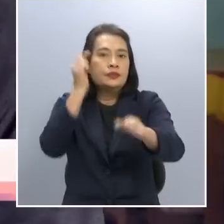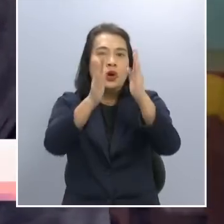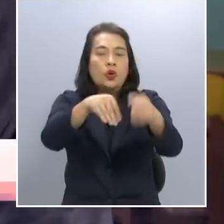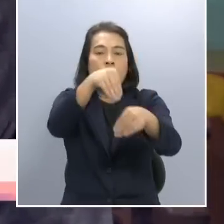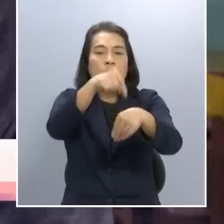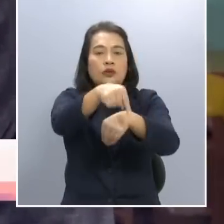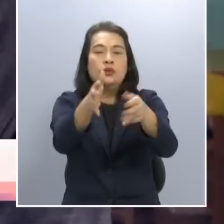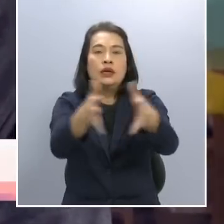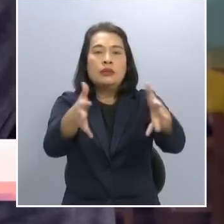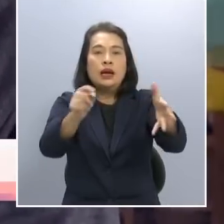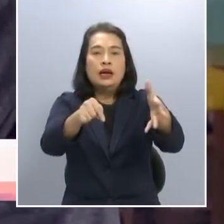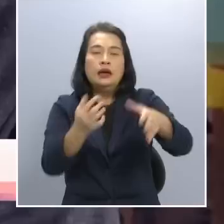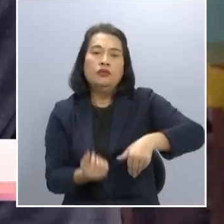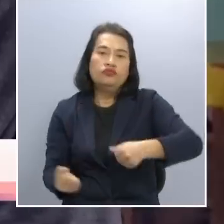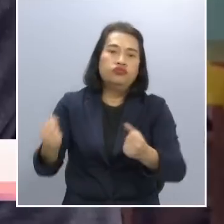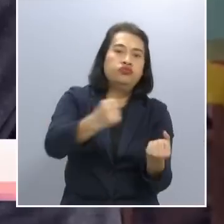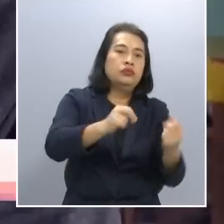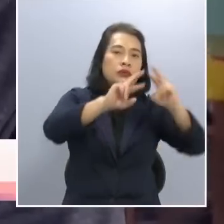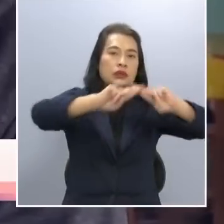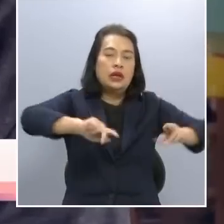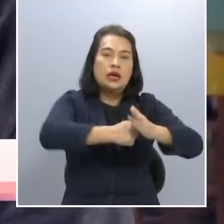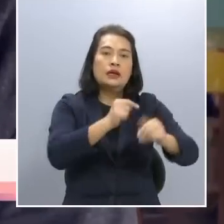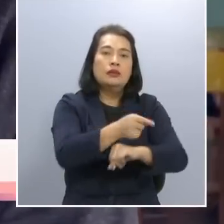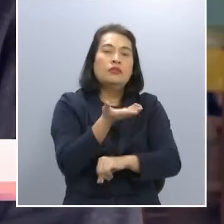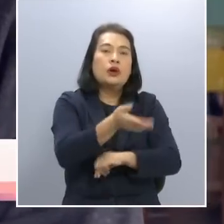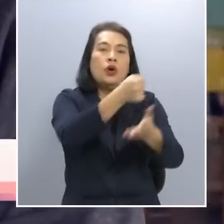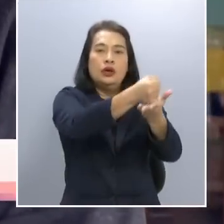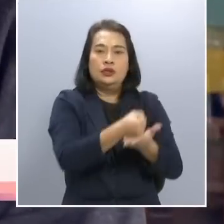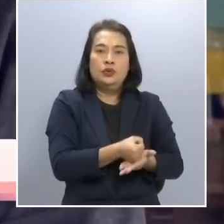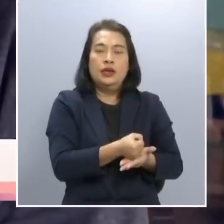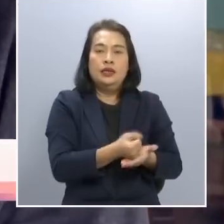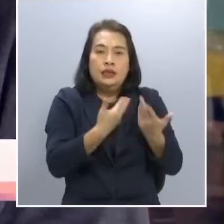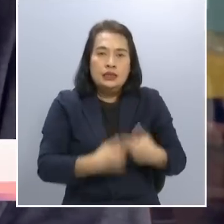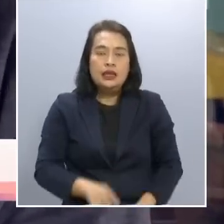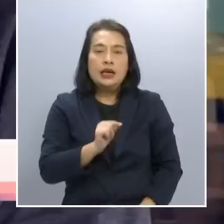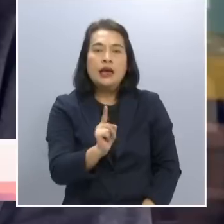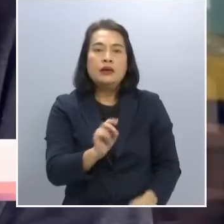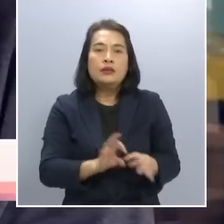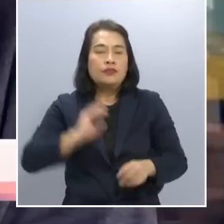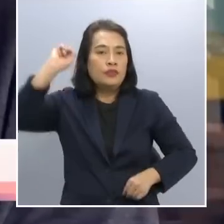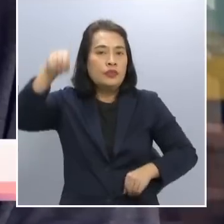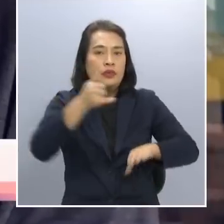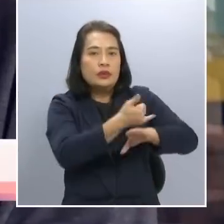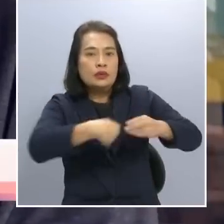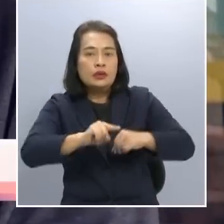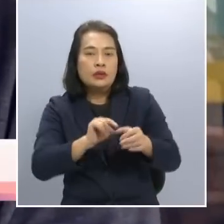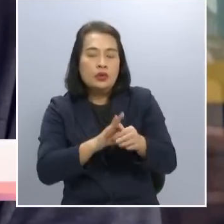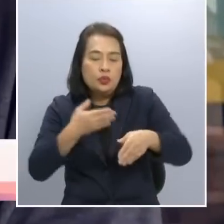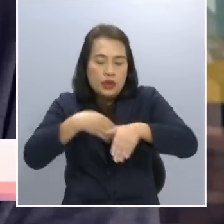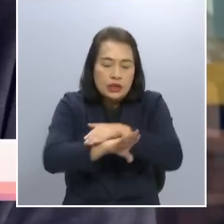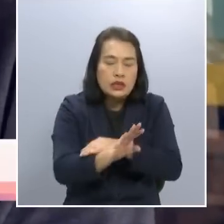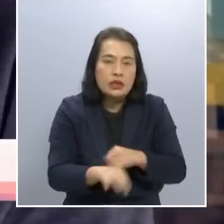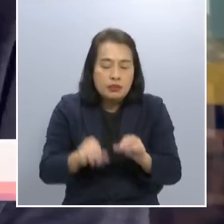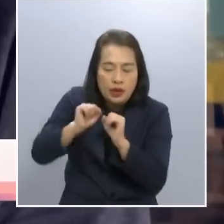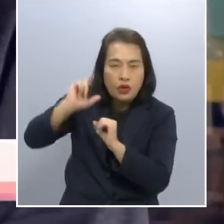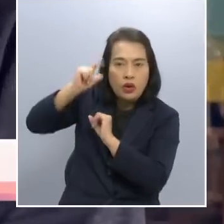เยอะก็เลยขับรถเลี้ยวไปที่อู่ซ่อมรถจะเข้าไปขอความช่วยเหลือจังหวะนั้นลูกสาววิ่งหนีไปเกาะหลังแม่คนก่